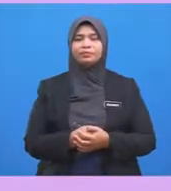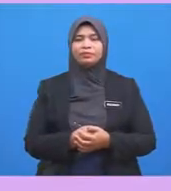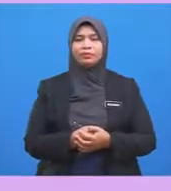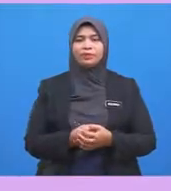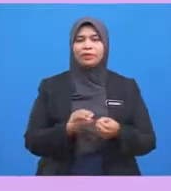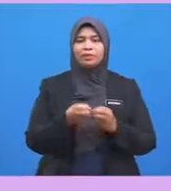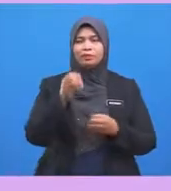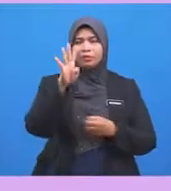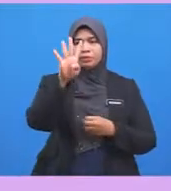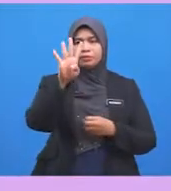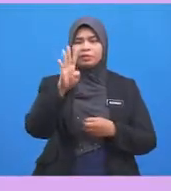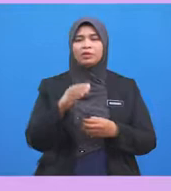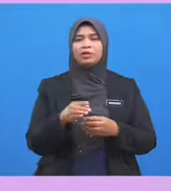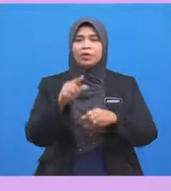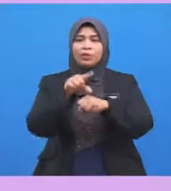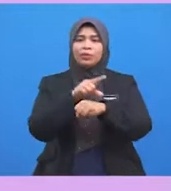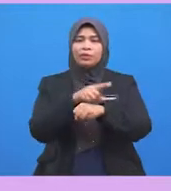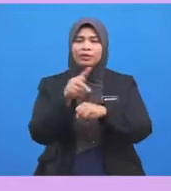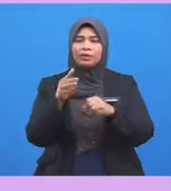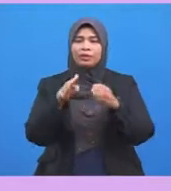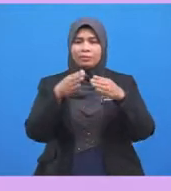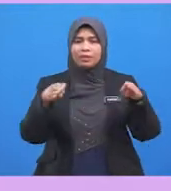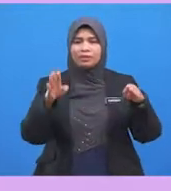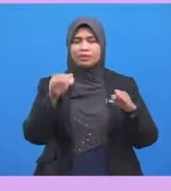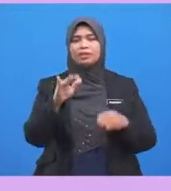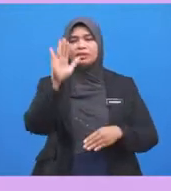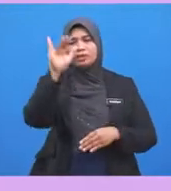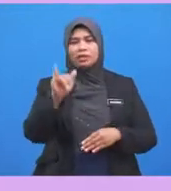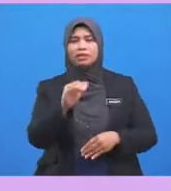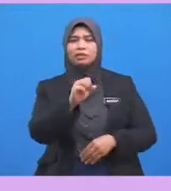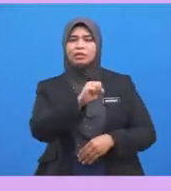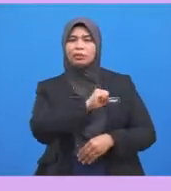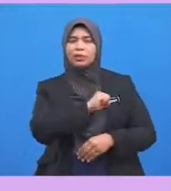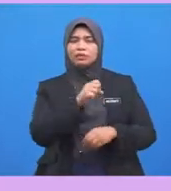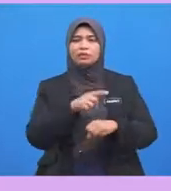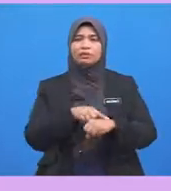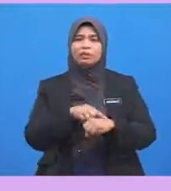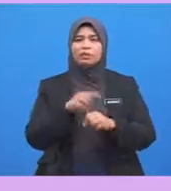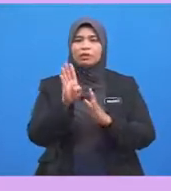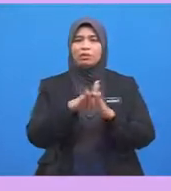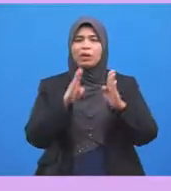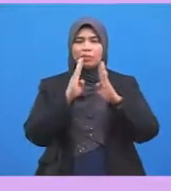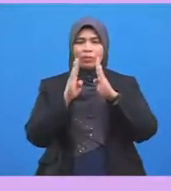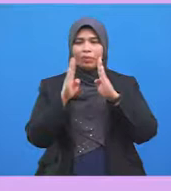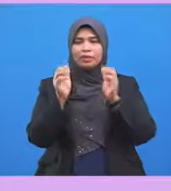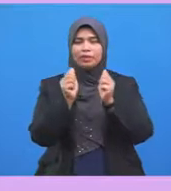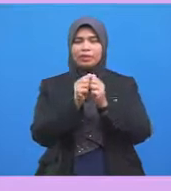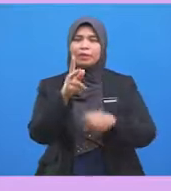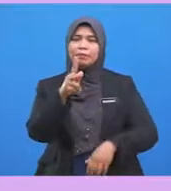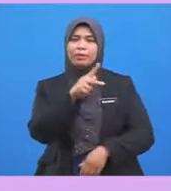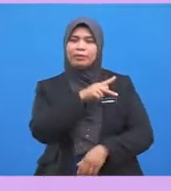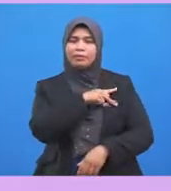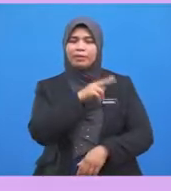Yang keempat, menggunakan bahasa yang sopan semasa berbual dengan pemimpin